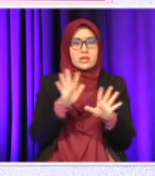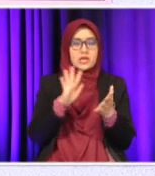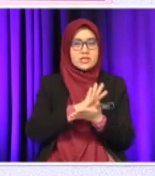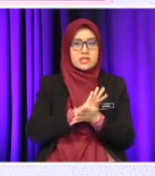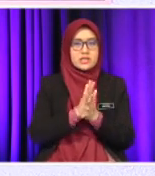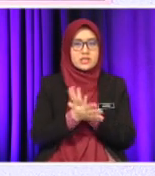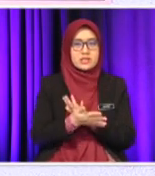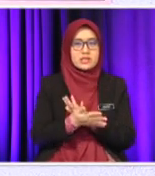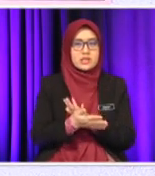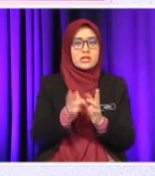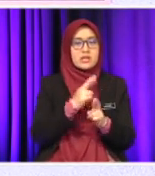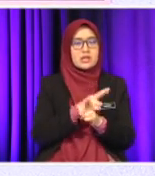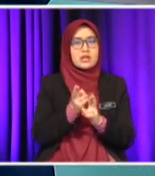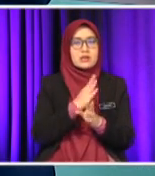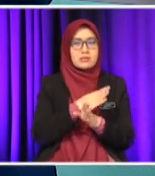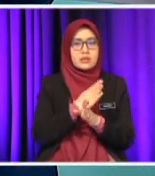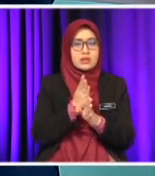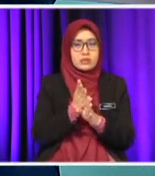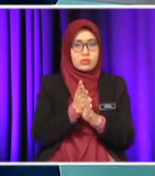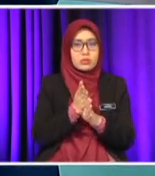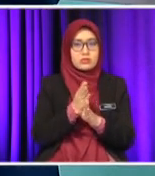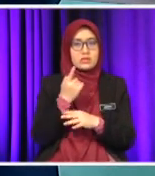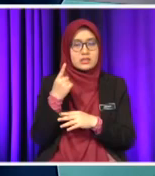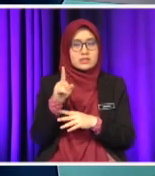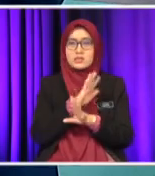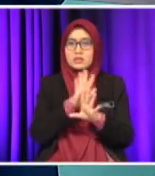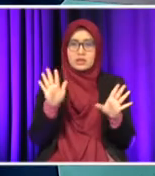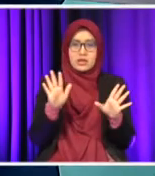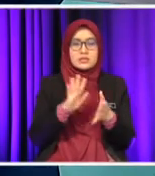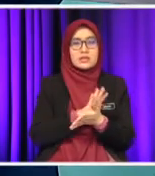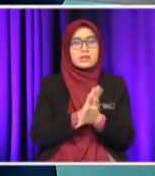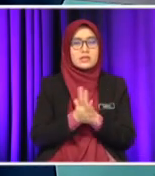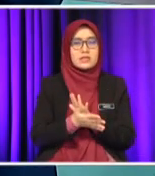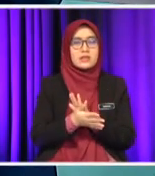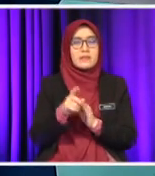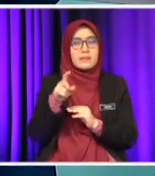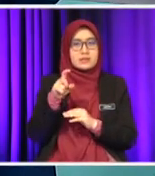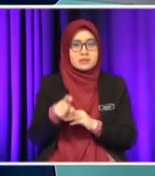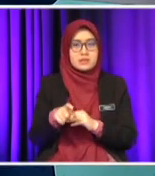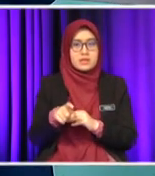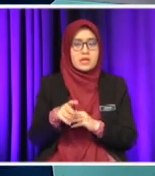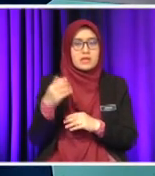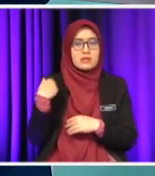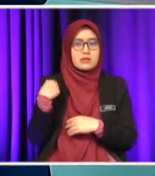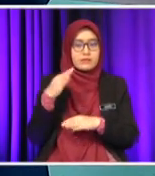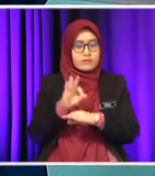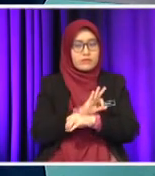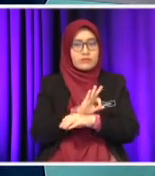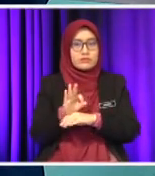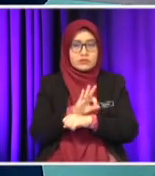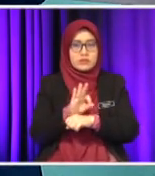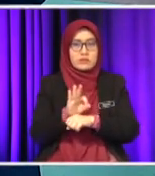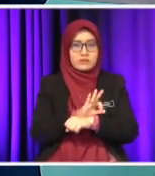sedangkan fungsi asal ke bentuk ini tadi adalah supaya dia dapat membantu untuk